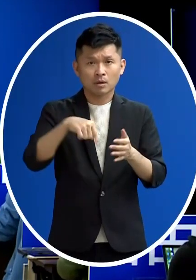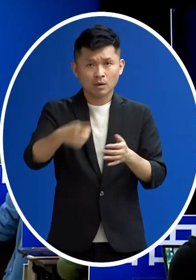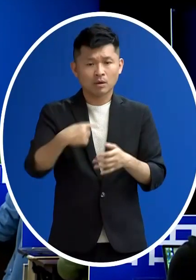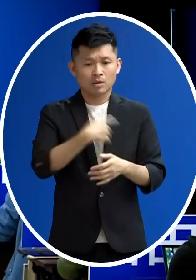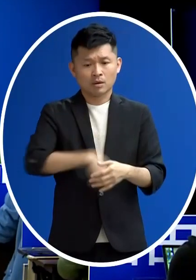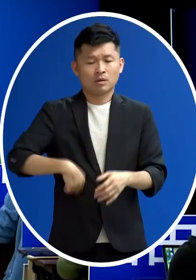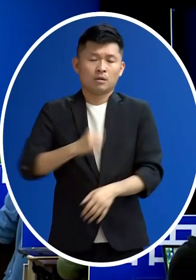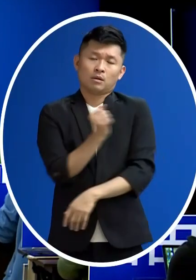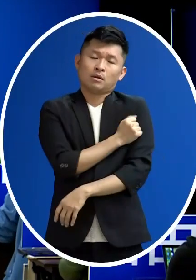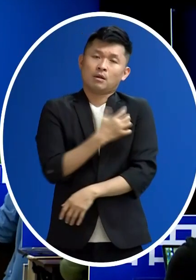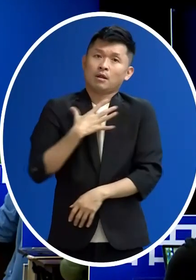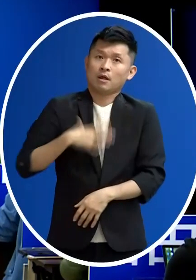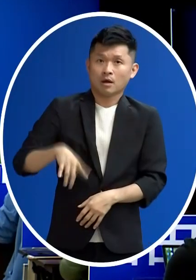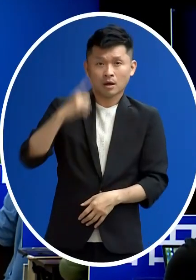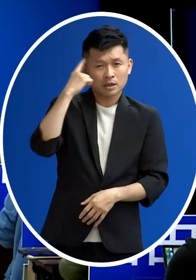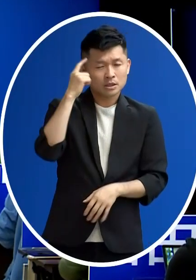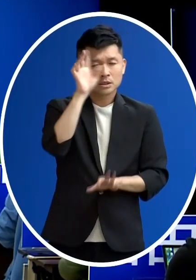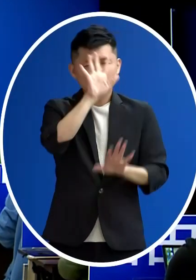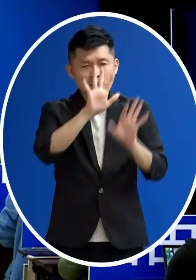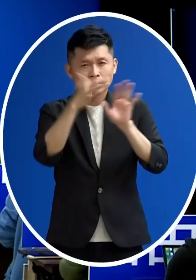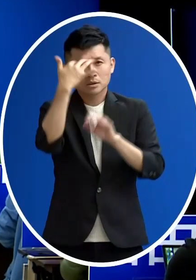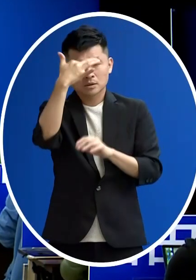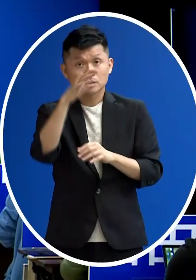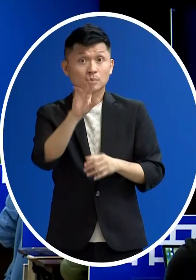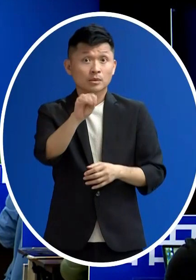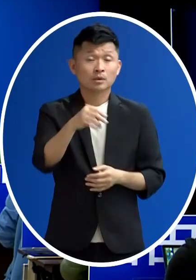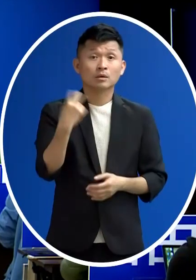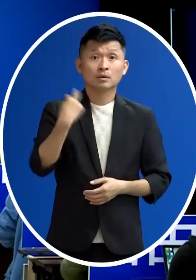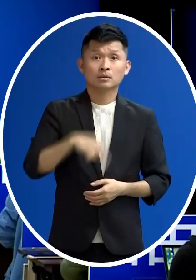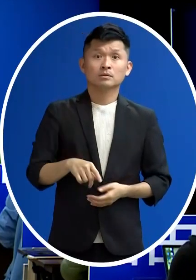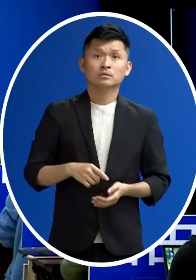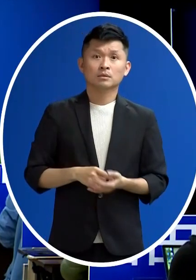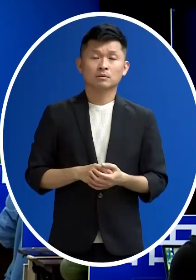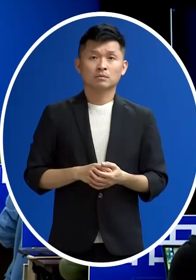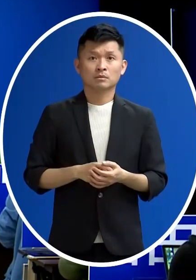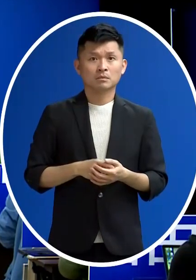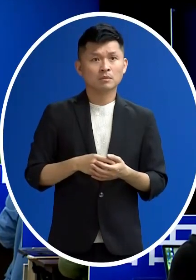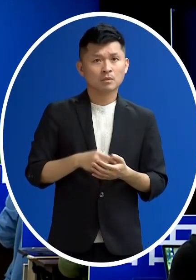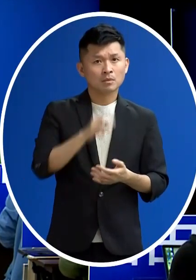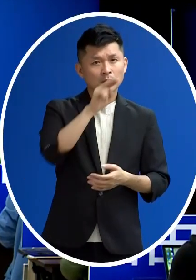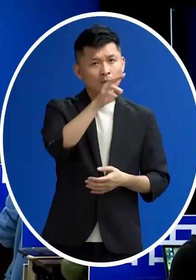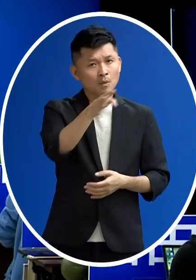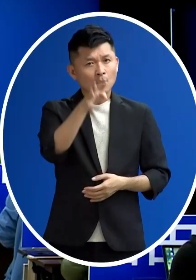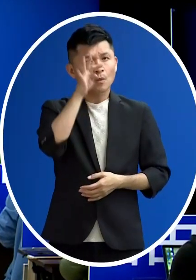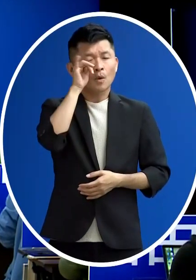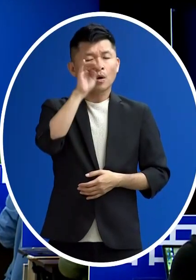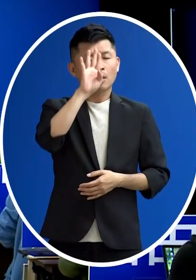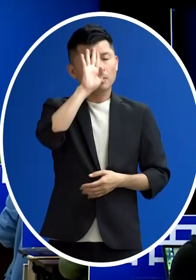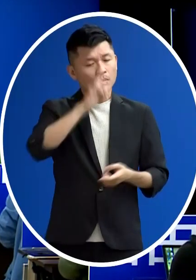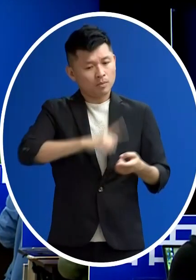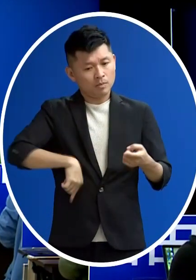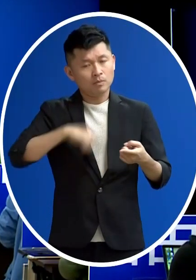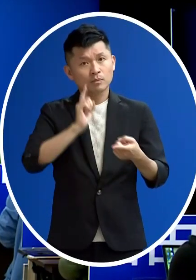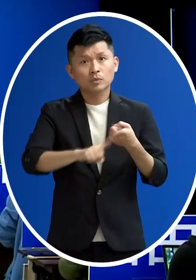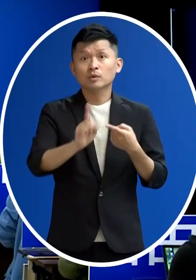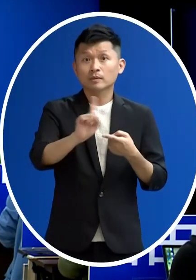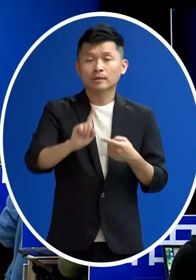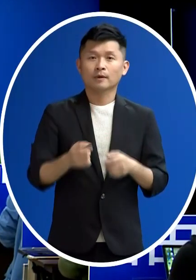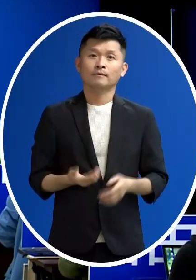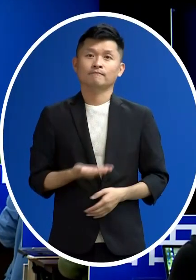情况吗？或是有统计确诊者中有哪些是长新冠比较常出现的症状吗？谢谢。 好，症状等一下